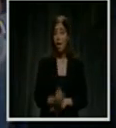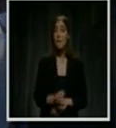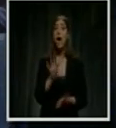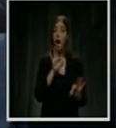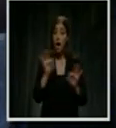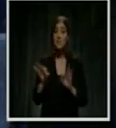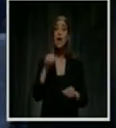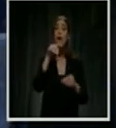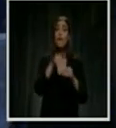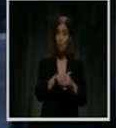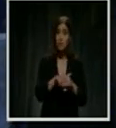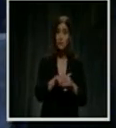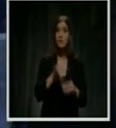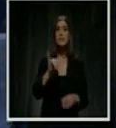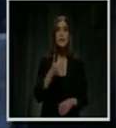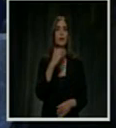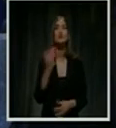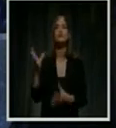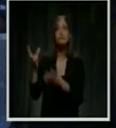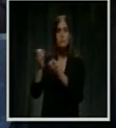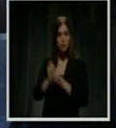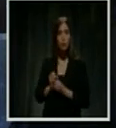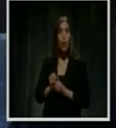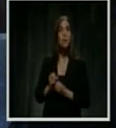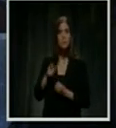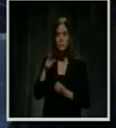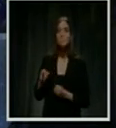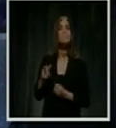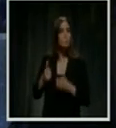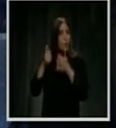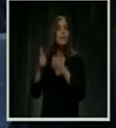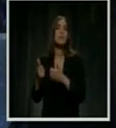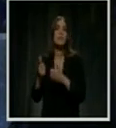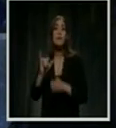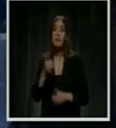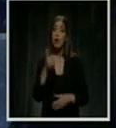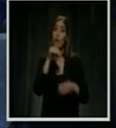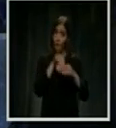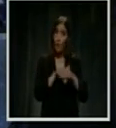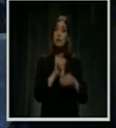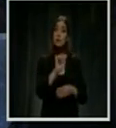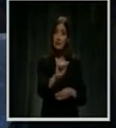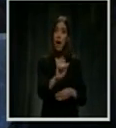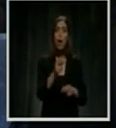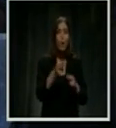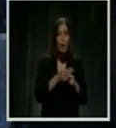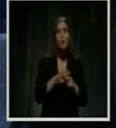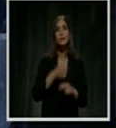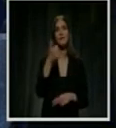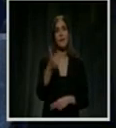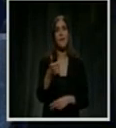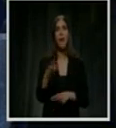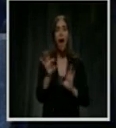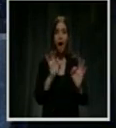Jekk mhux fidejk, mhur iġbru. Però jekk huwa fidejk, int għandek tużah. Għażel int,